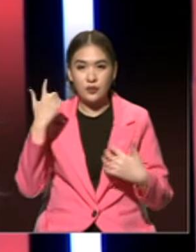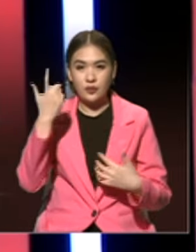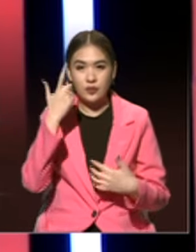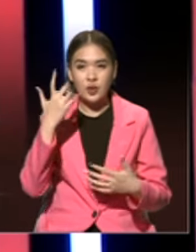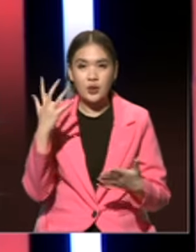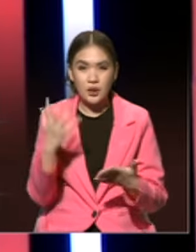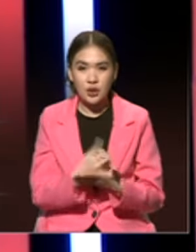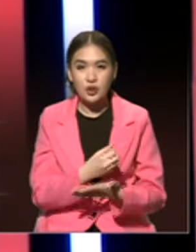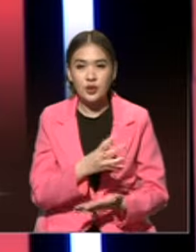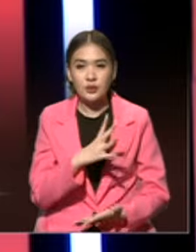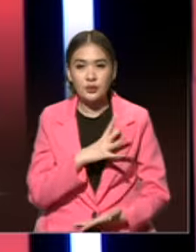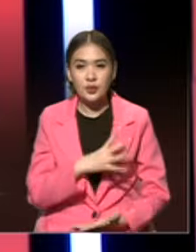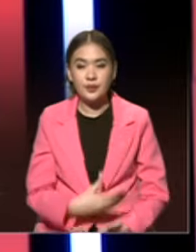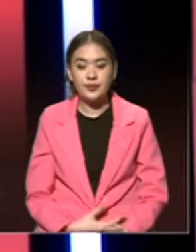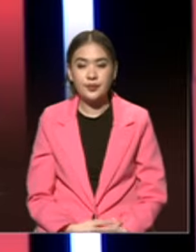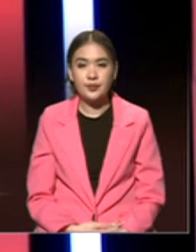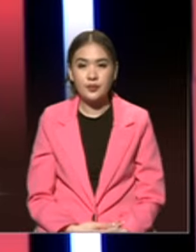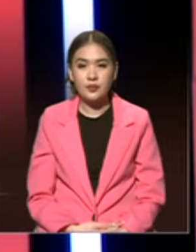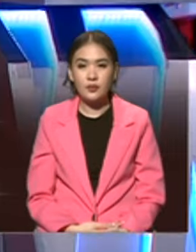ма?